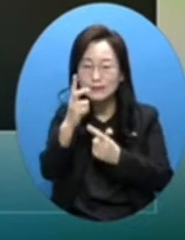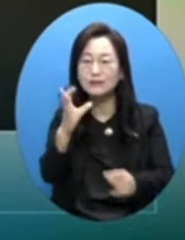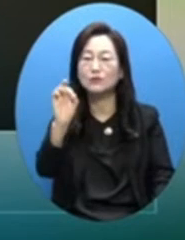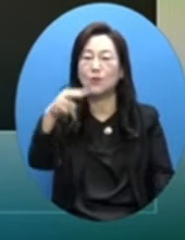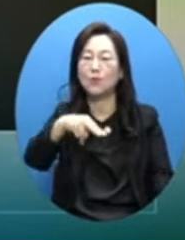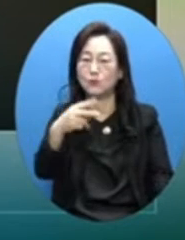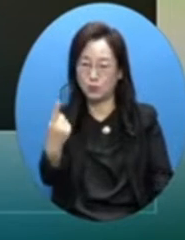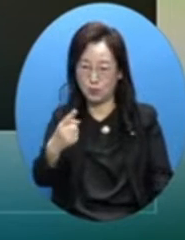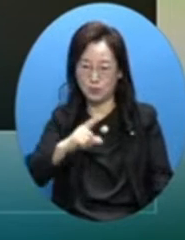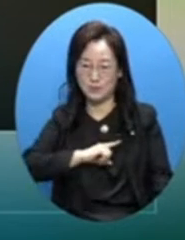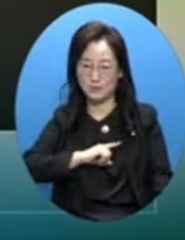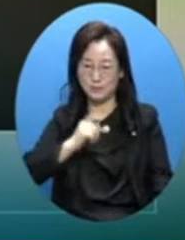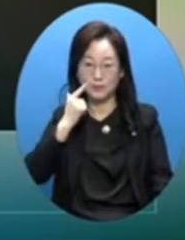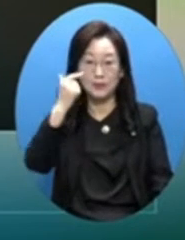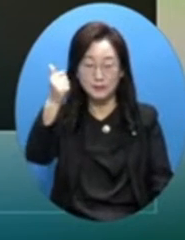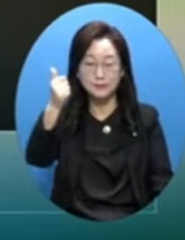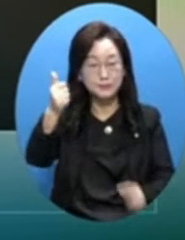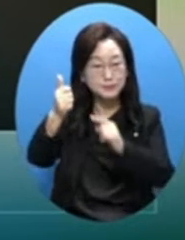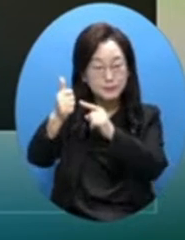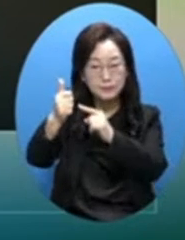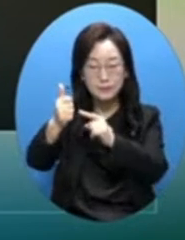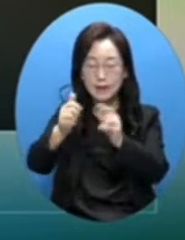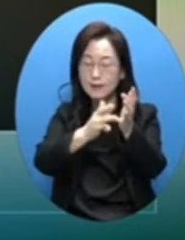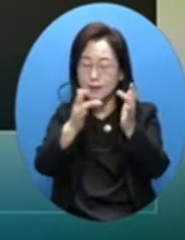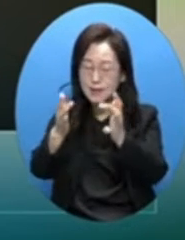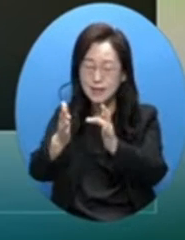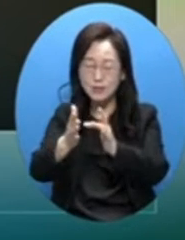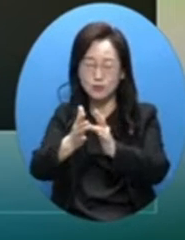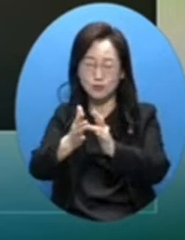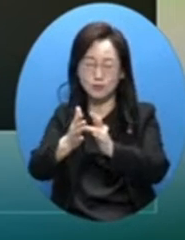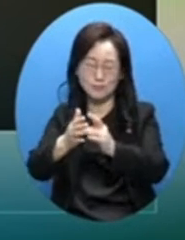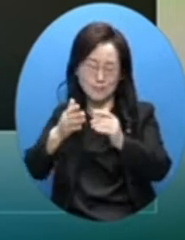이용도 목사님 늘 예수에 미치자,